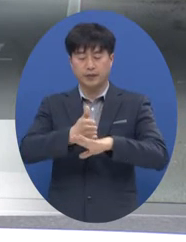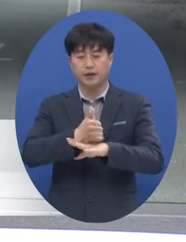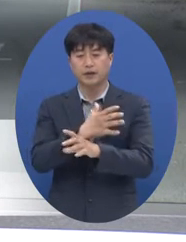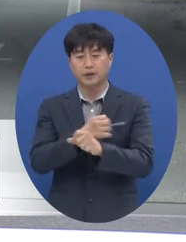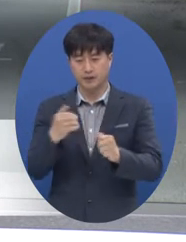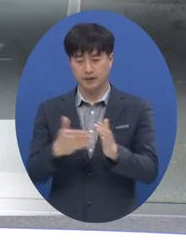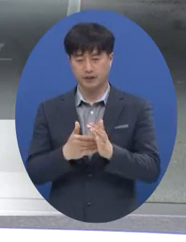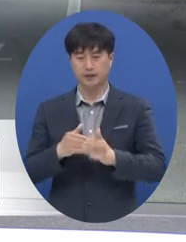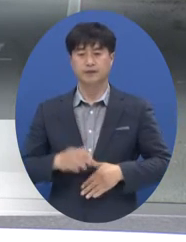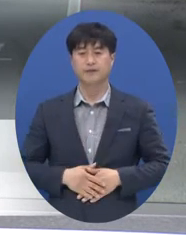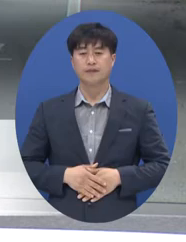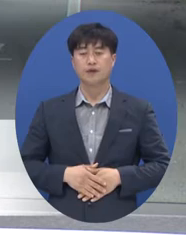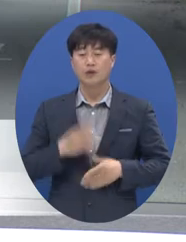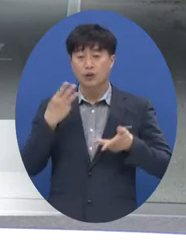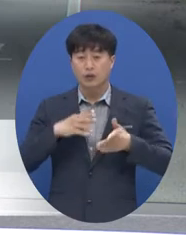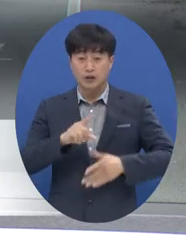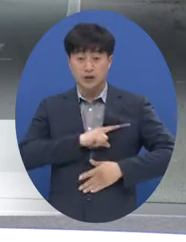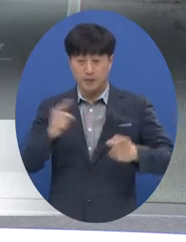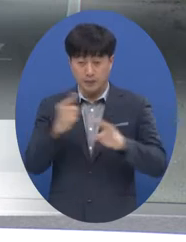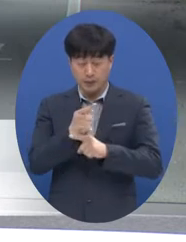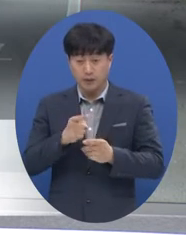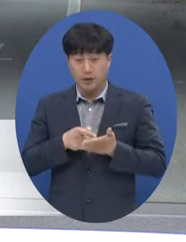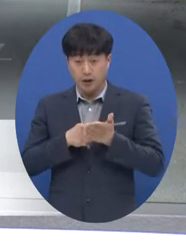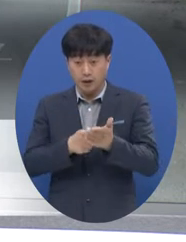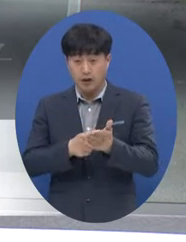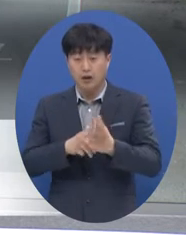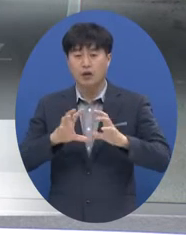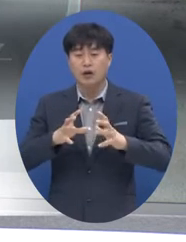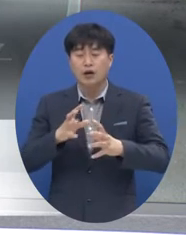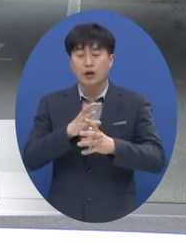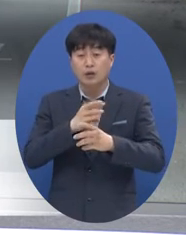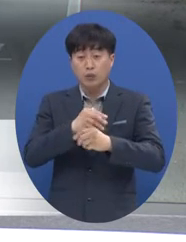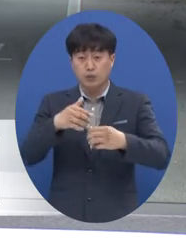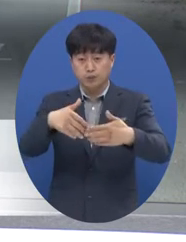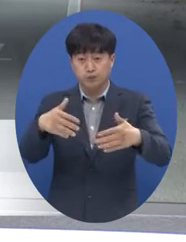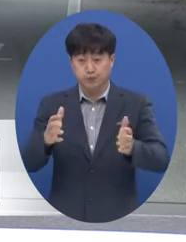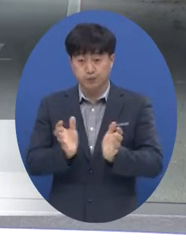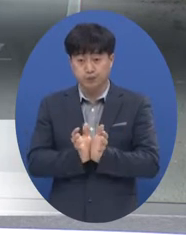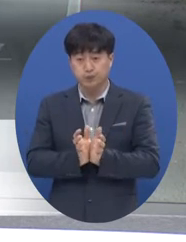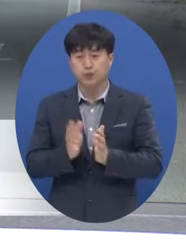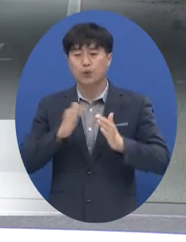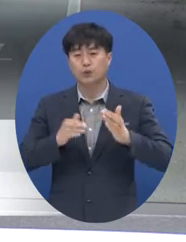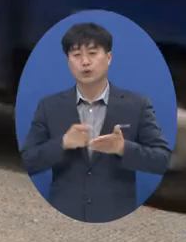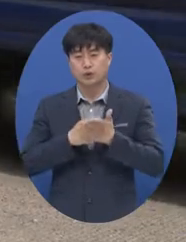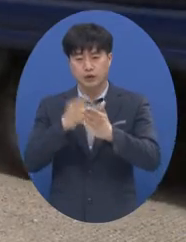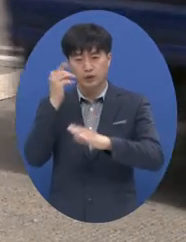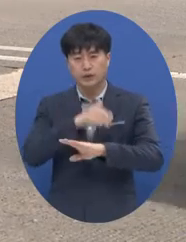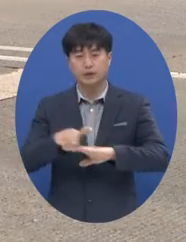합의를 이뤄냈습니다. 경기도는 명칭 변경안을 국토부에 공식 건의할 계획입니다.